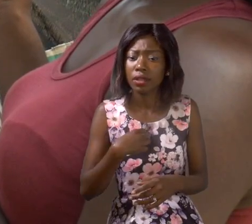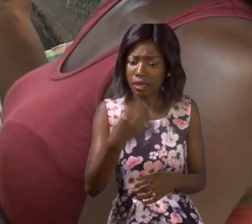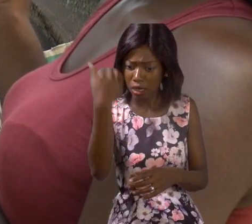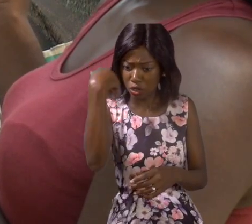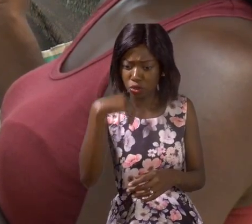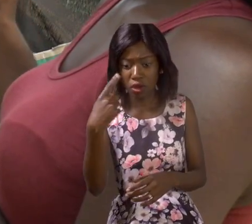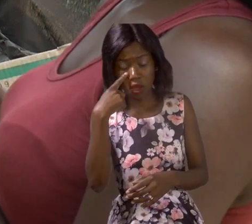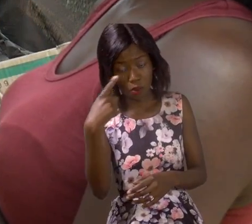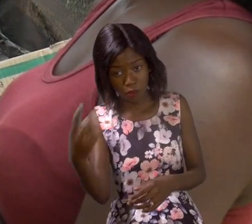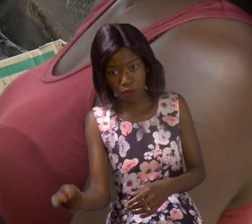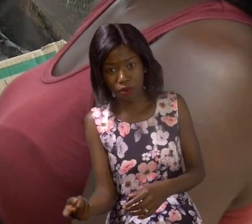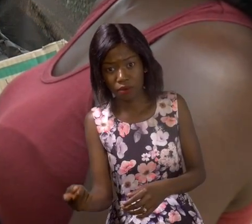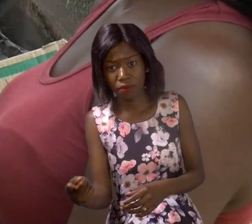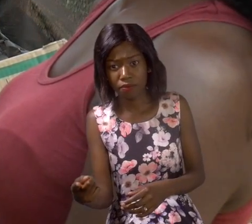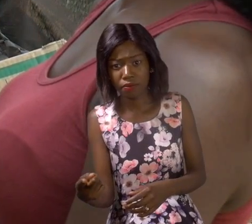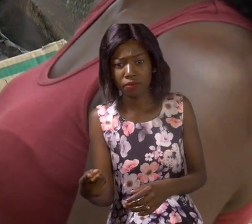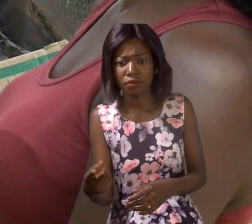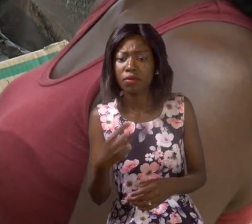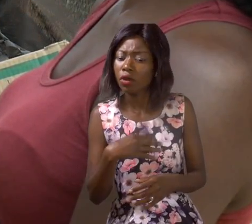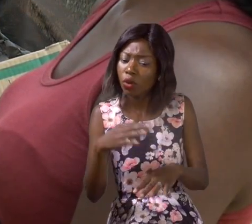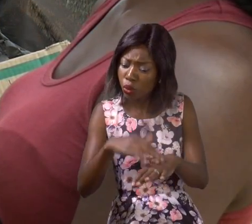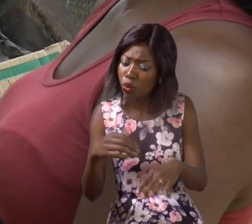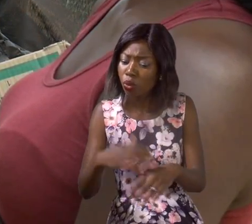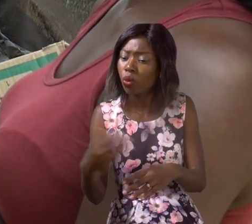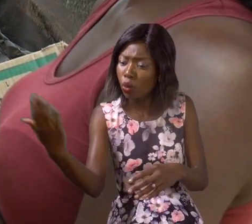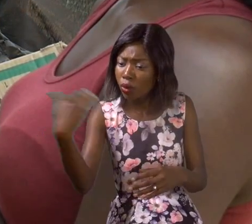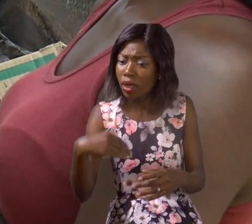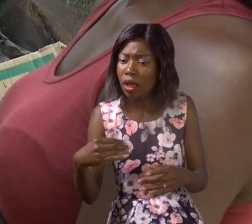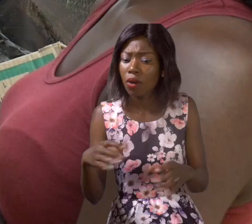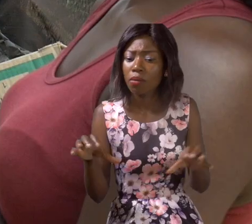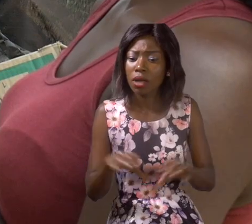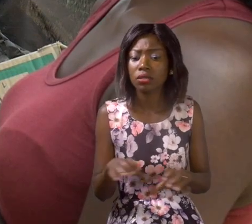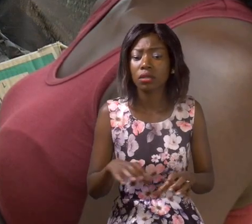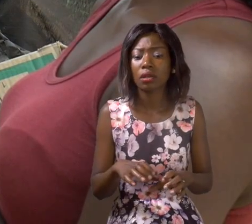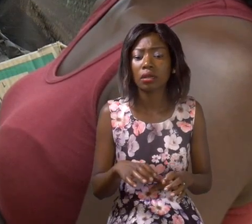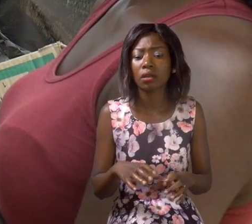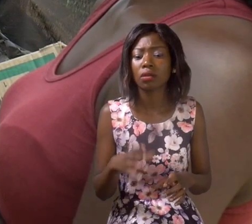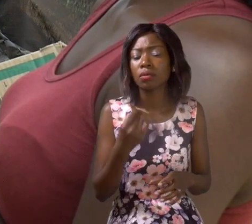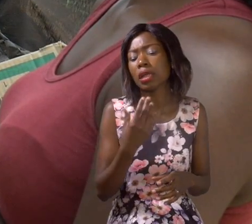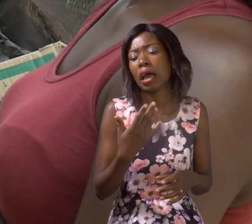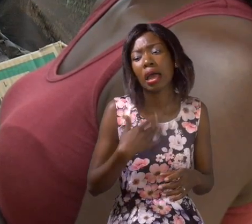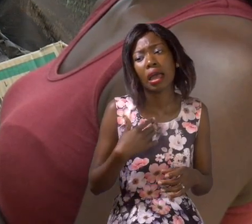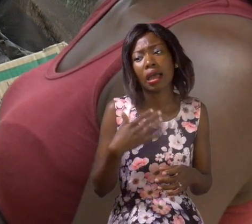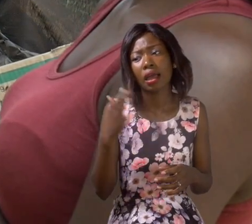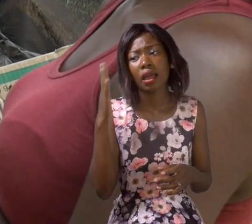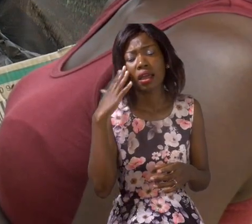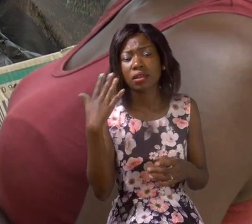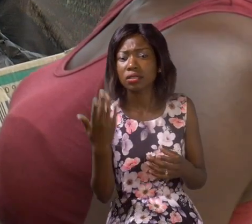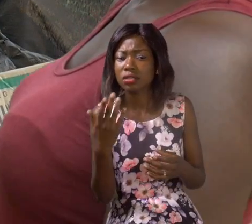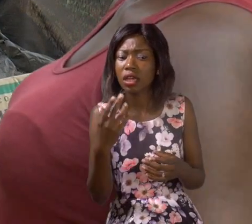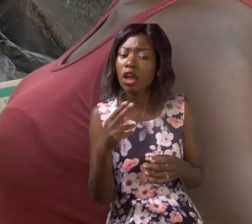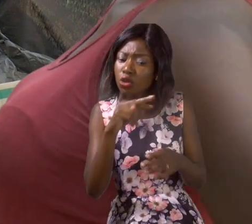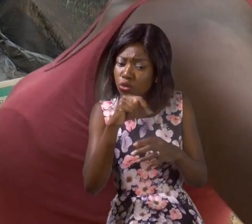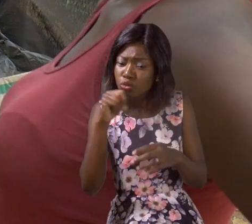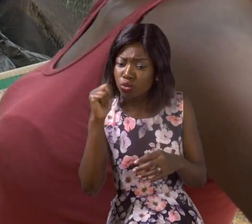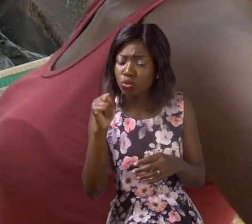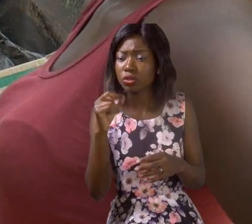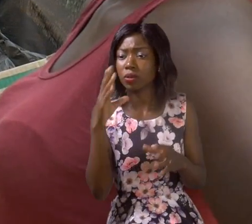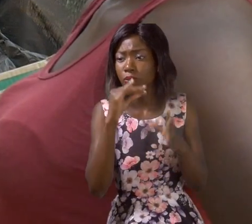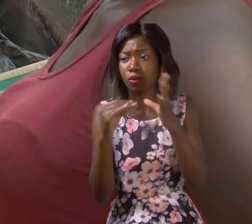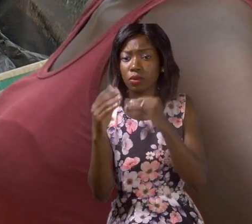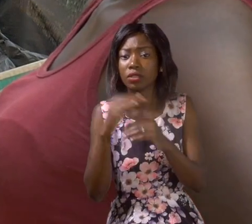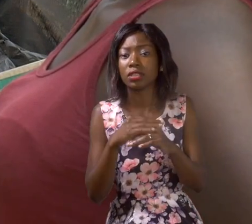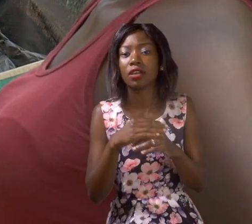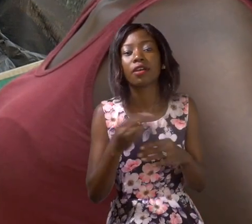ka nezvino ndakamuona. Saka wakamu wadumudza kuti auye kubasa. Indofoda imutaurira ndakaimega imimi kokoko. Aiwa ndafunga pamwe akanzwa news